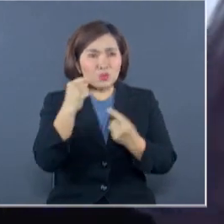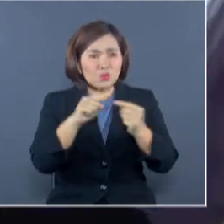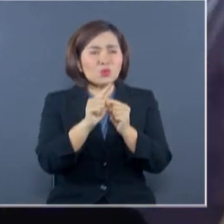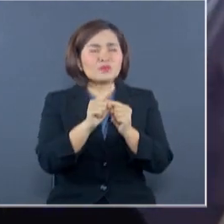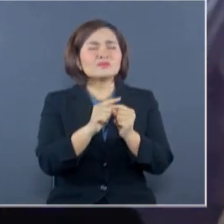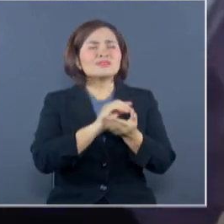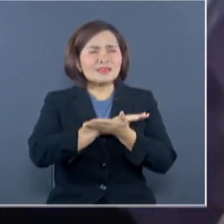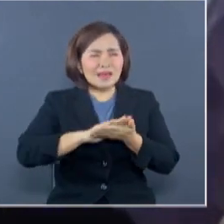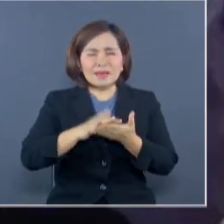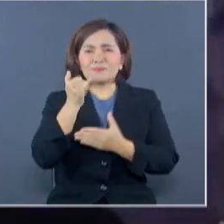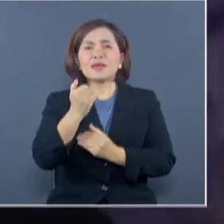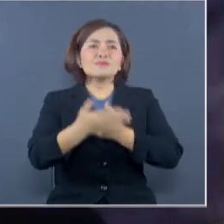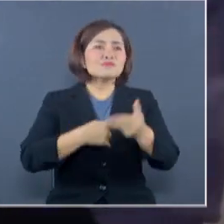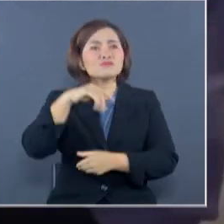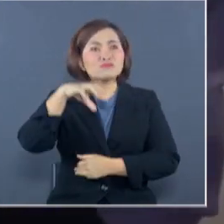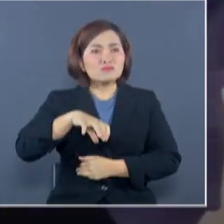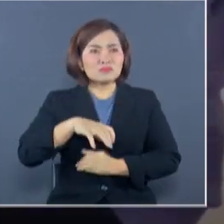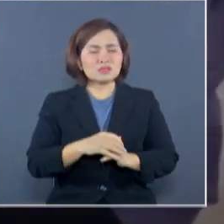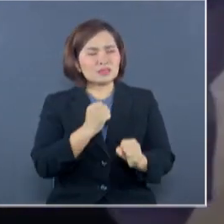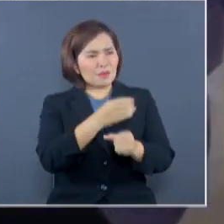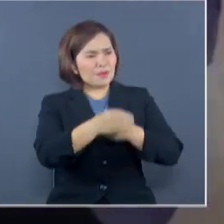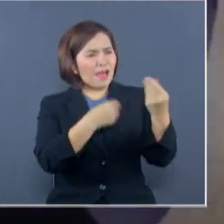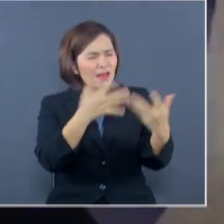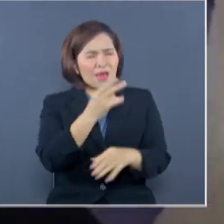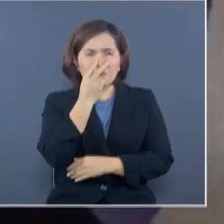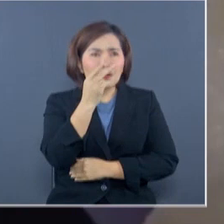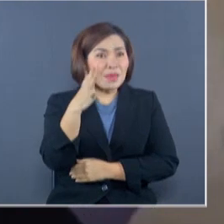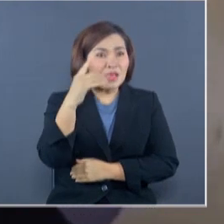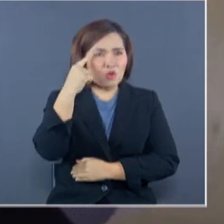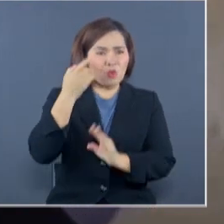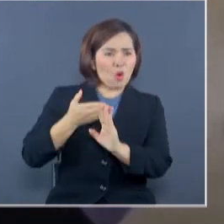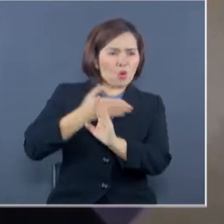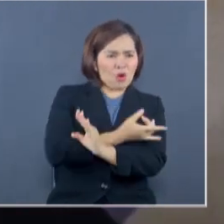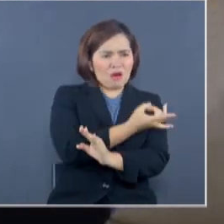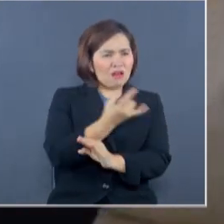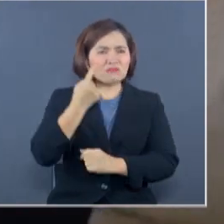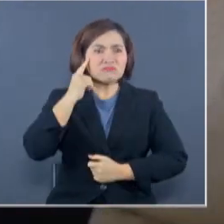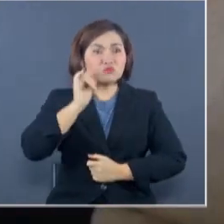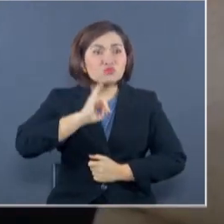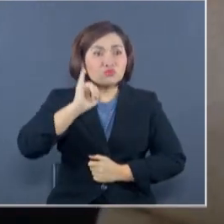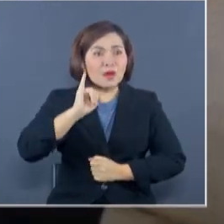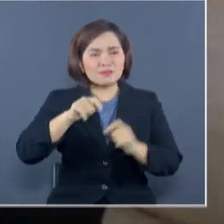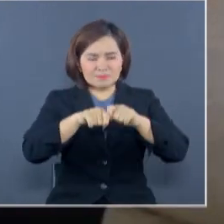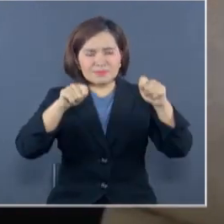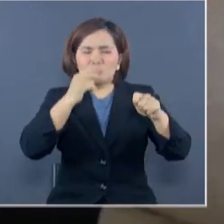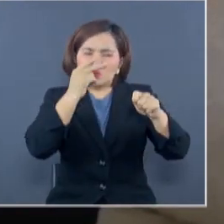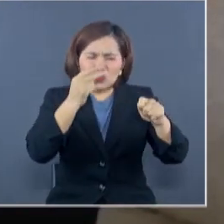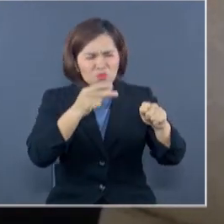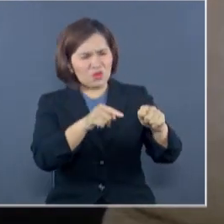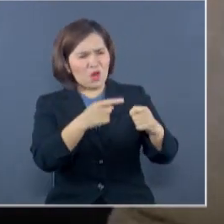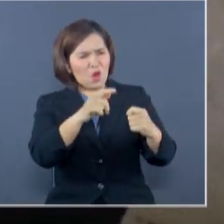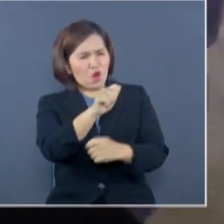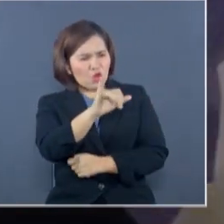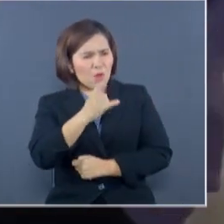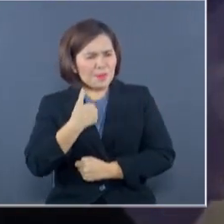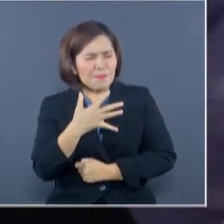พอไปถึงตลาดอ่ะแล้วพ่อค้าแม่ค้าเขาทำขายอ่ะเราไม่สามารถรู้ได้นะว่าคุณผู้ชมเปิดซองลูกชิ้นมาโรงงานนี่มี